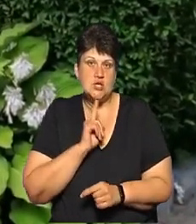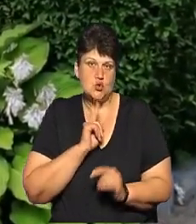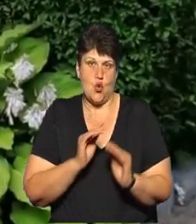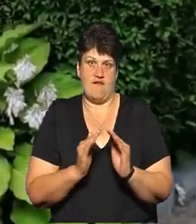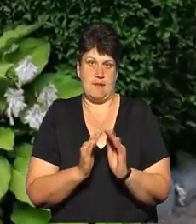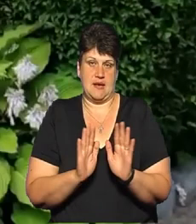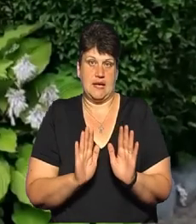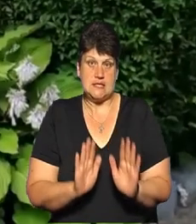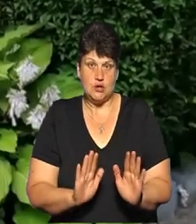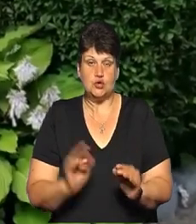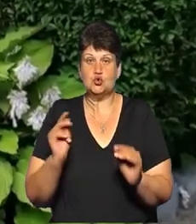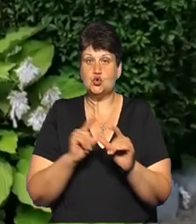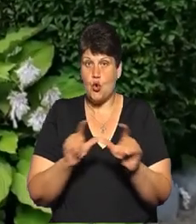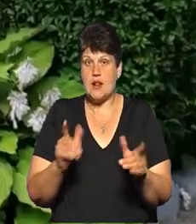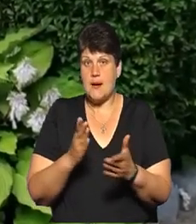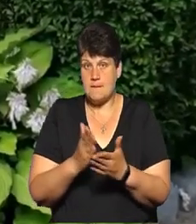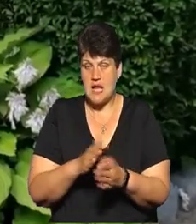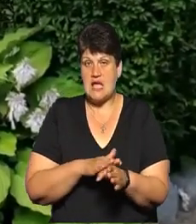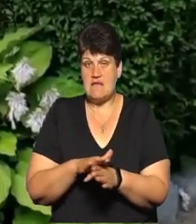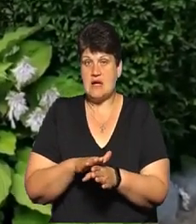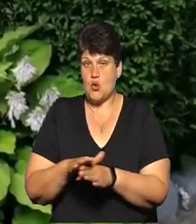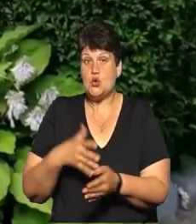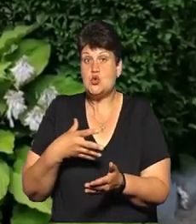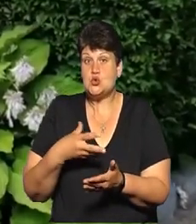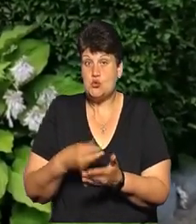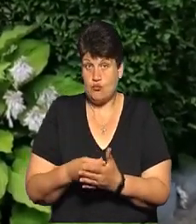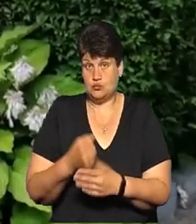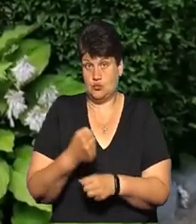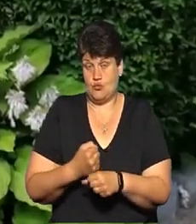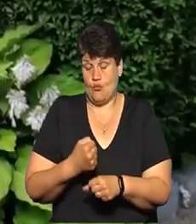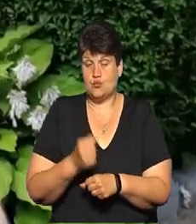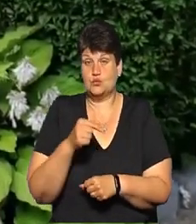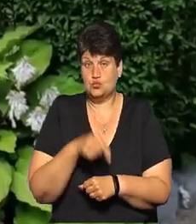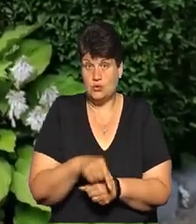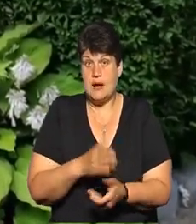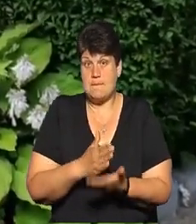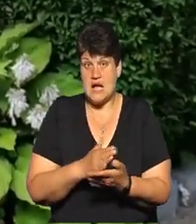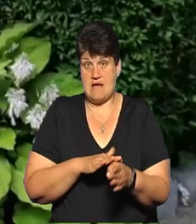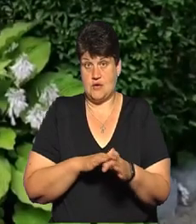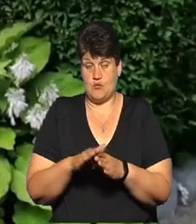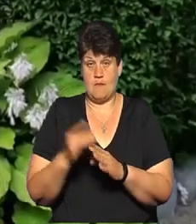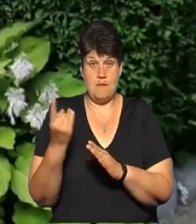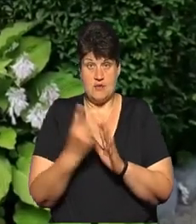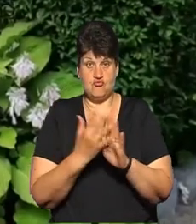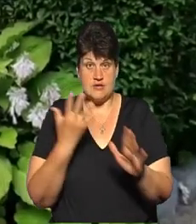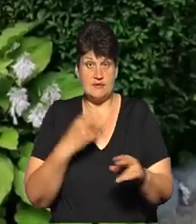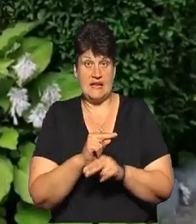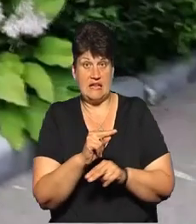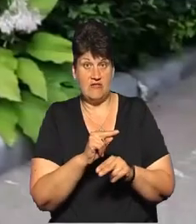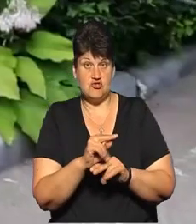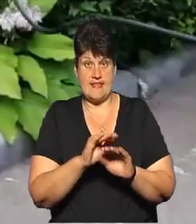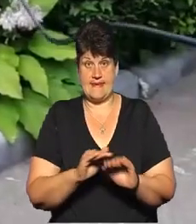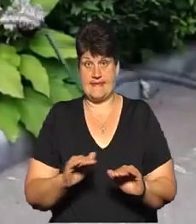і школа має виконувати свою функцію, ту, яку вона має виконувати. В першу чергу – це навчати